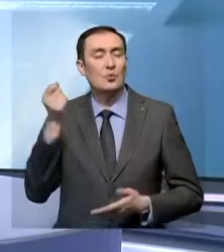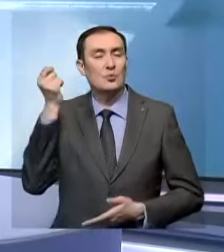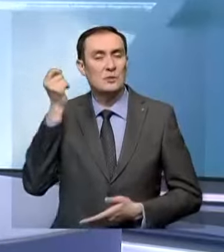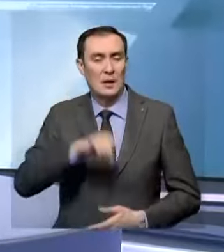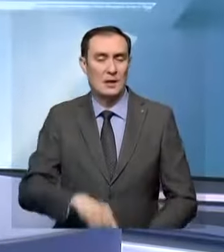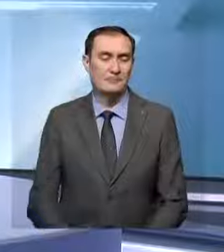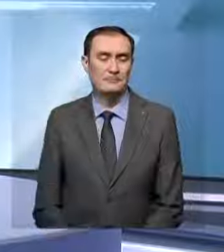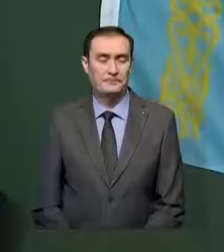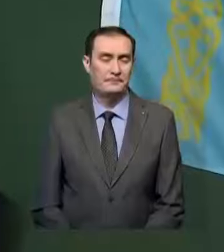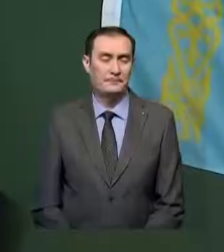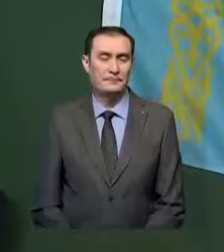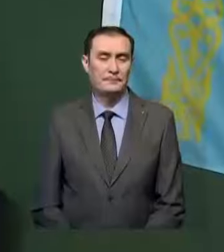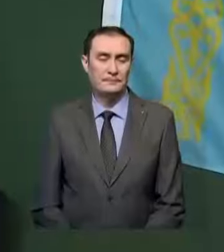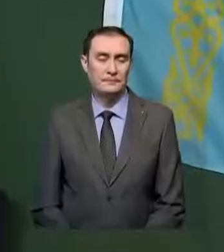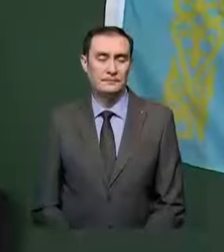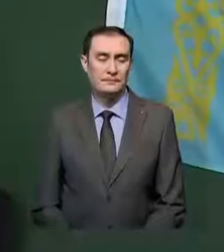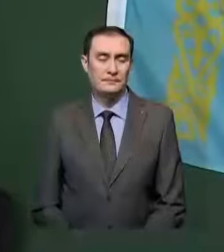Базарбаева.